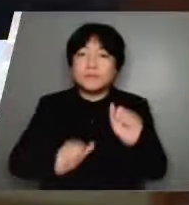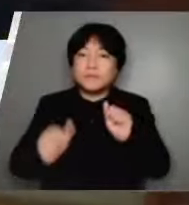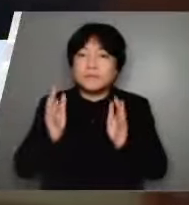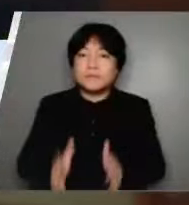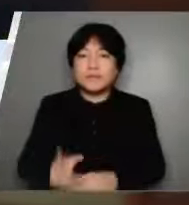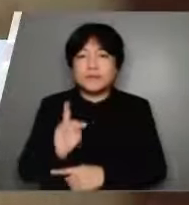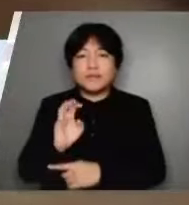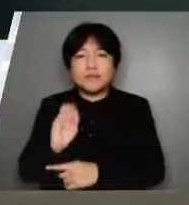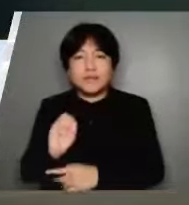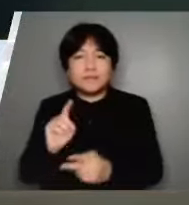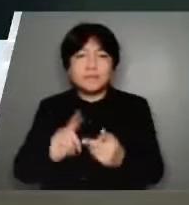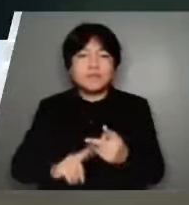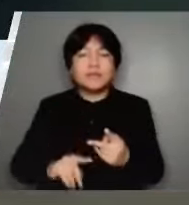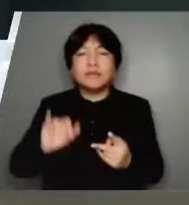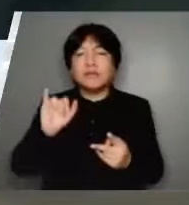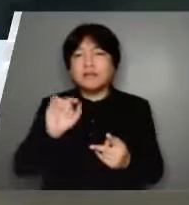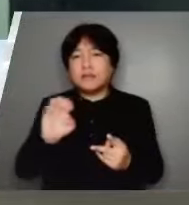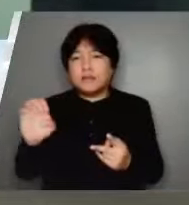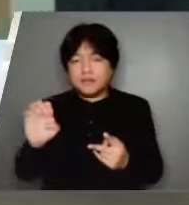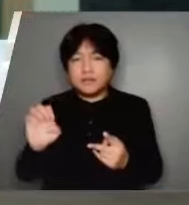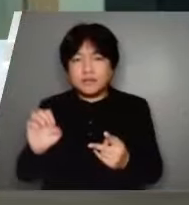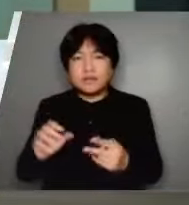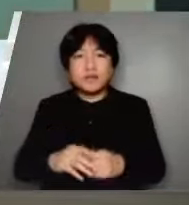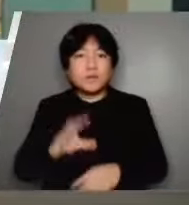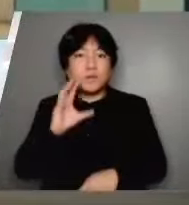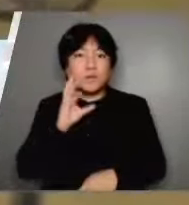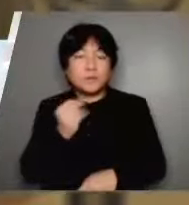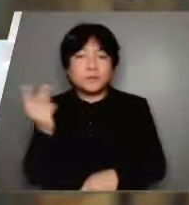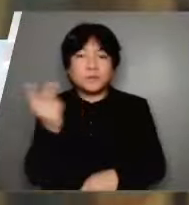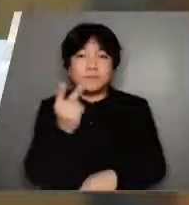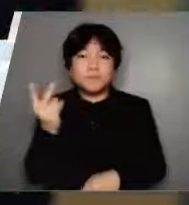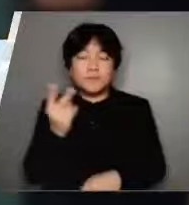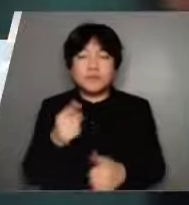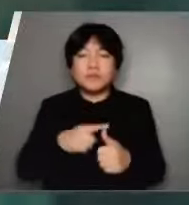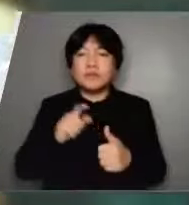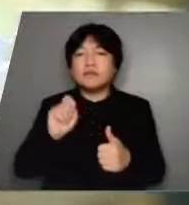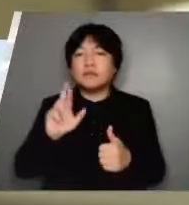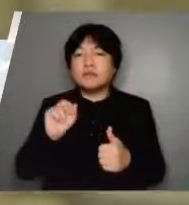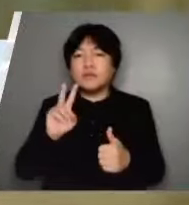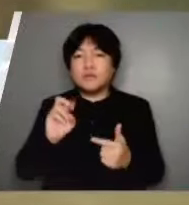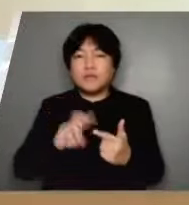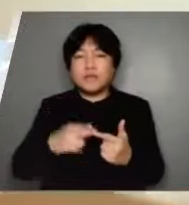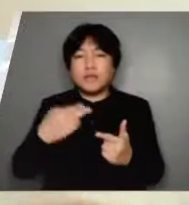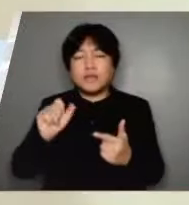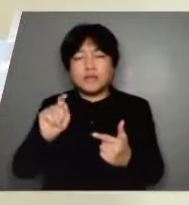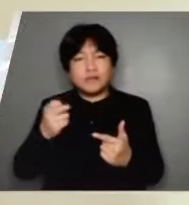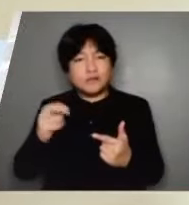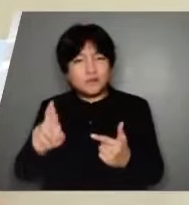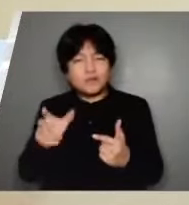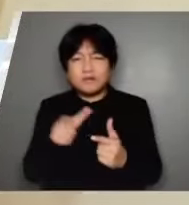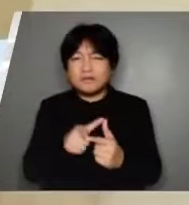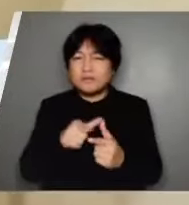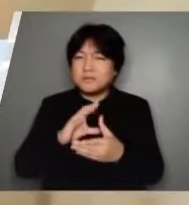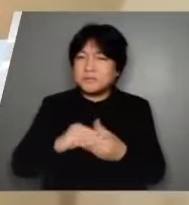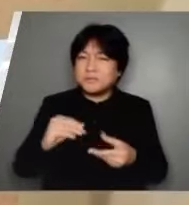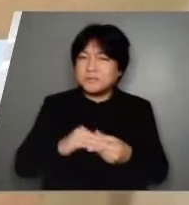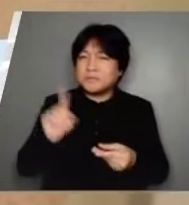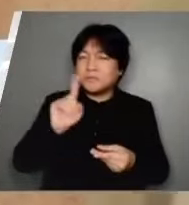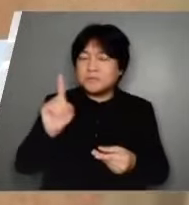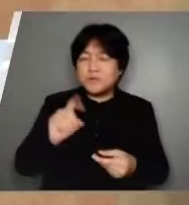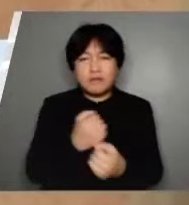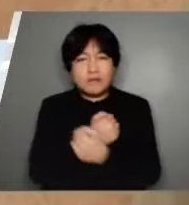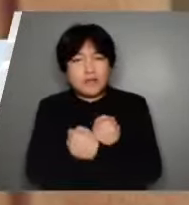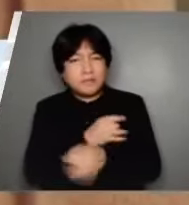Lee Sung-kyung na gaganap bilang sina Trevor at Heather. Tungkol ito sa love-hate relationship ni